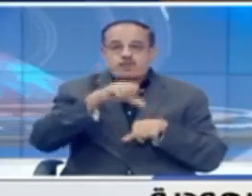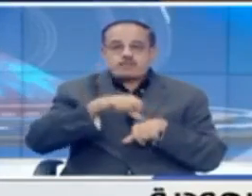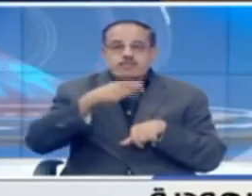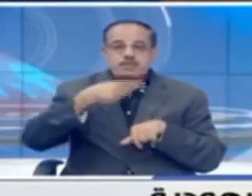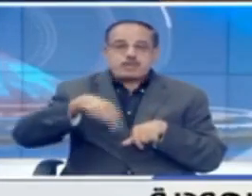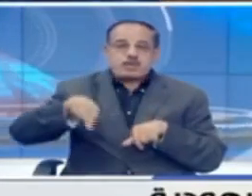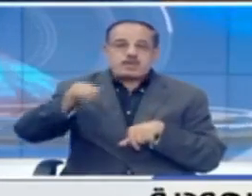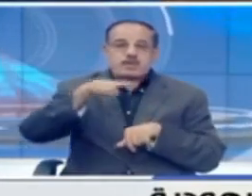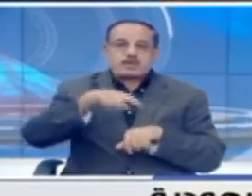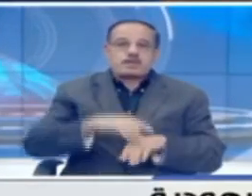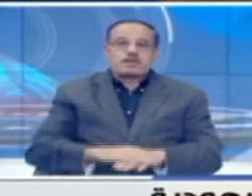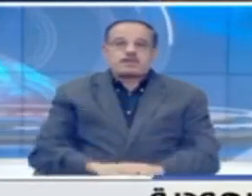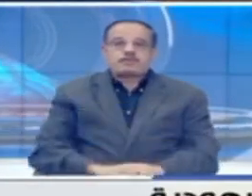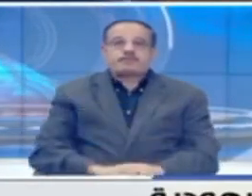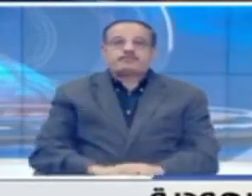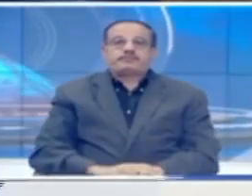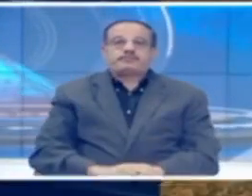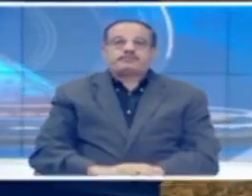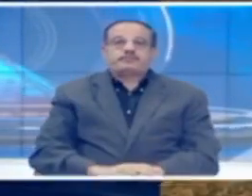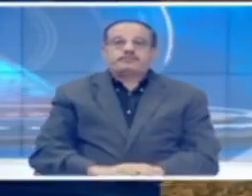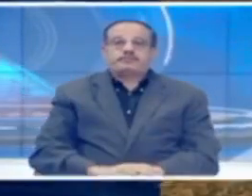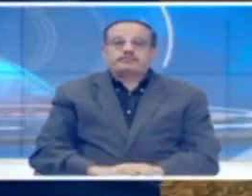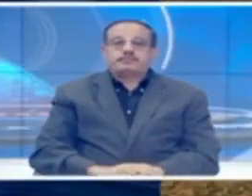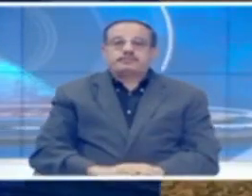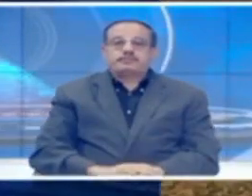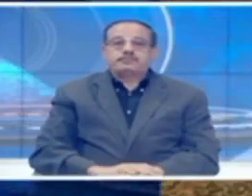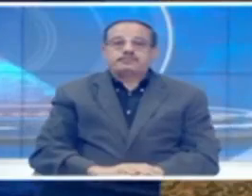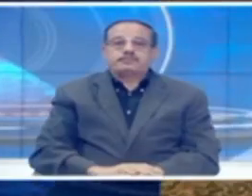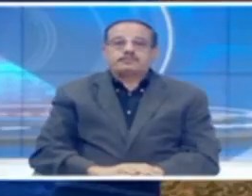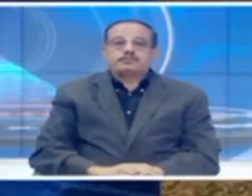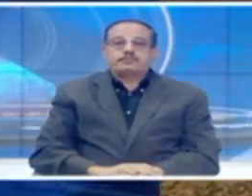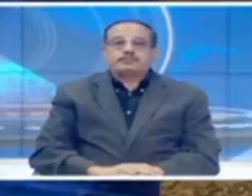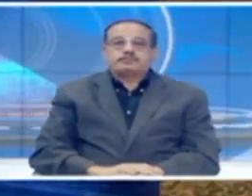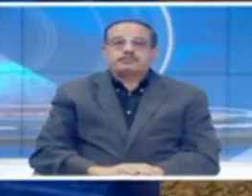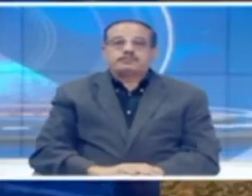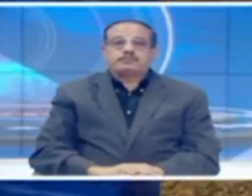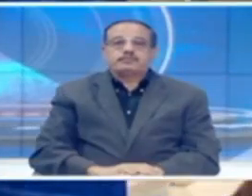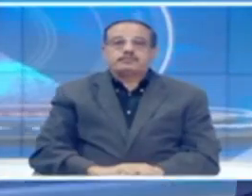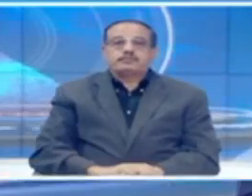الشامل ودعم ركائز الأمن والاستقرار في المنطقة.